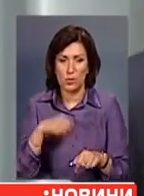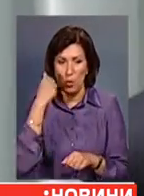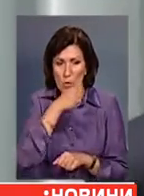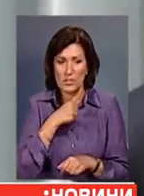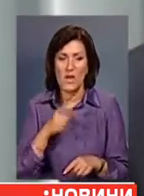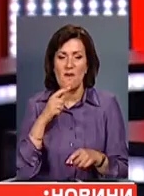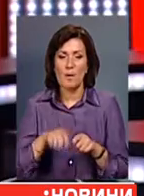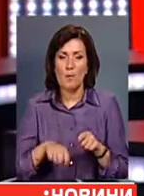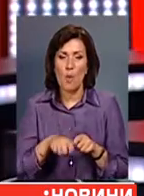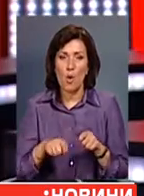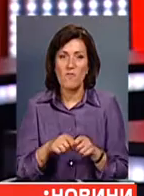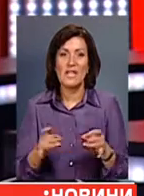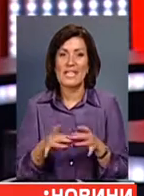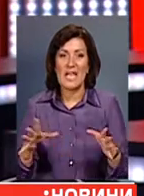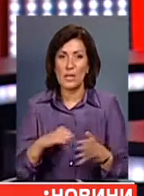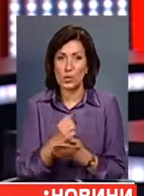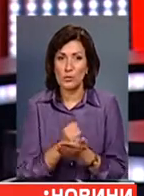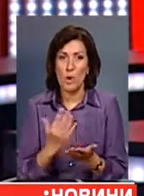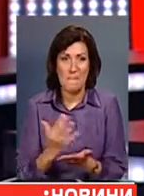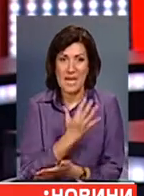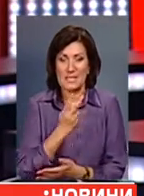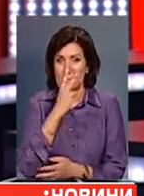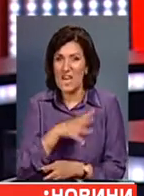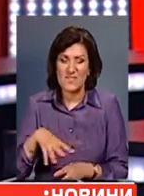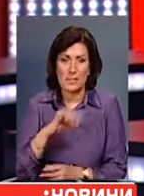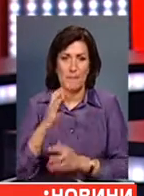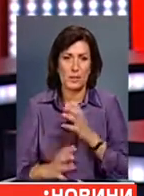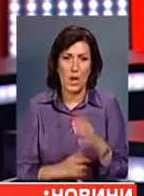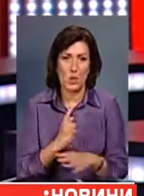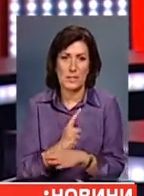КНДР випробовувала ядерну зброю 5 разів, попри всі міжнародні заборони.